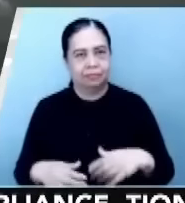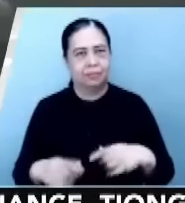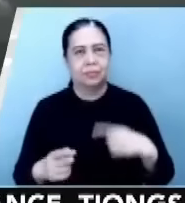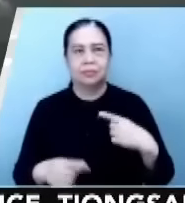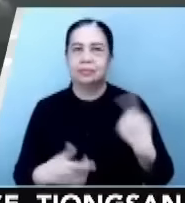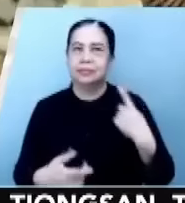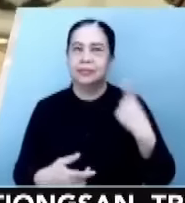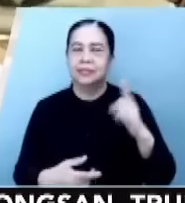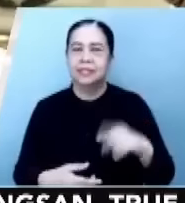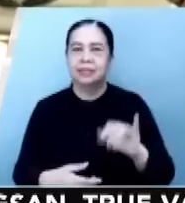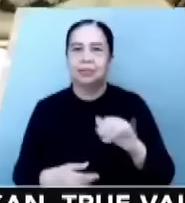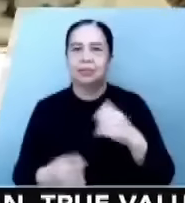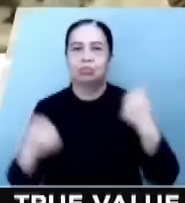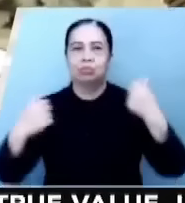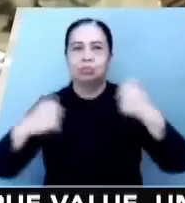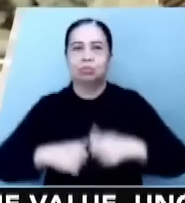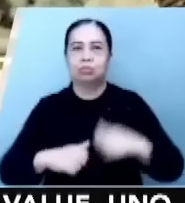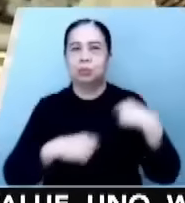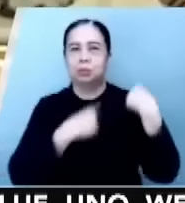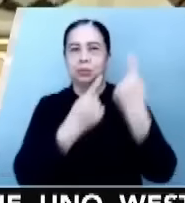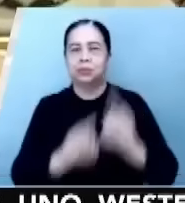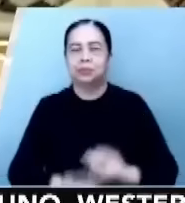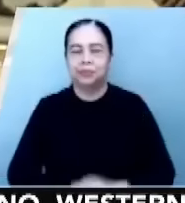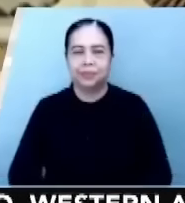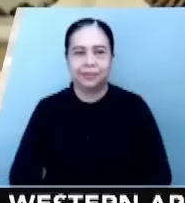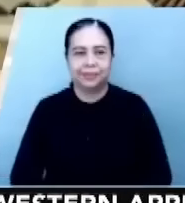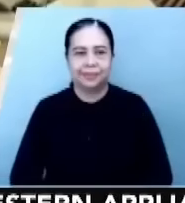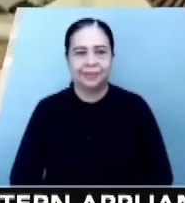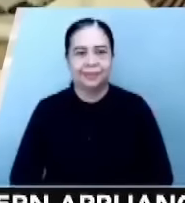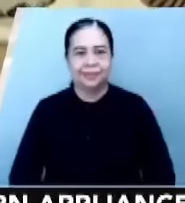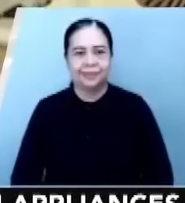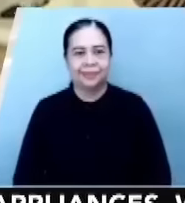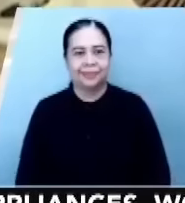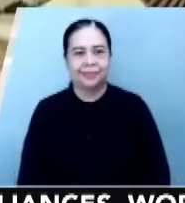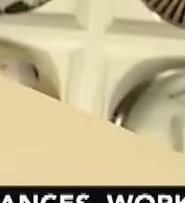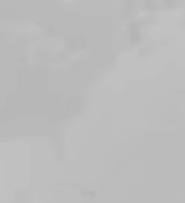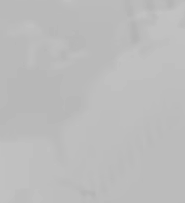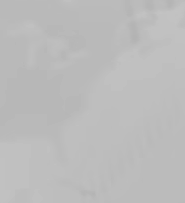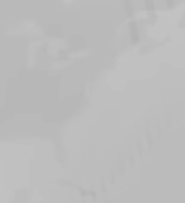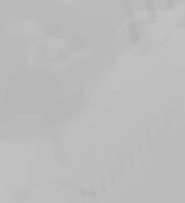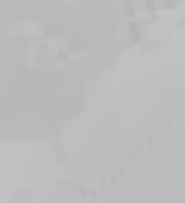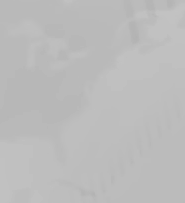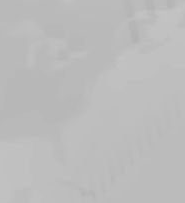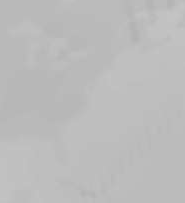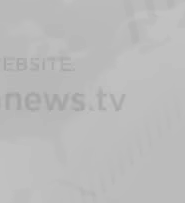silhouette of suits. Aubrey Carampel, updated showbiz happenings.